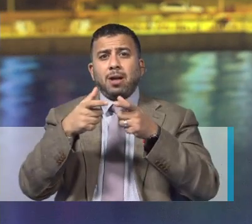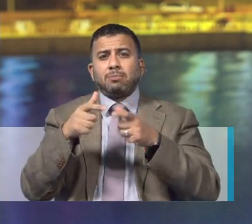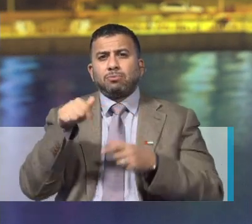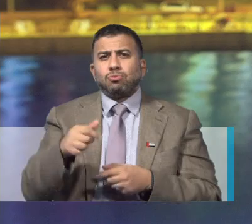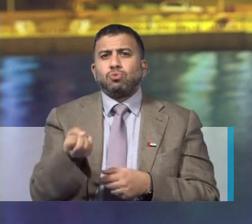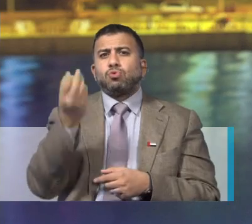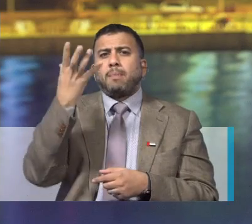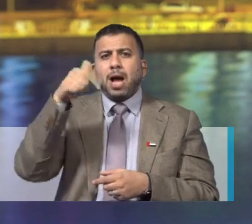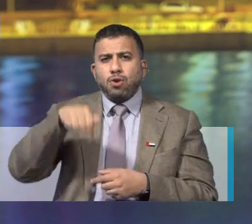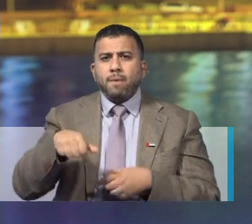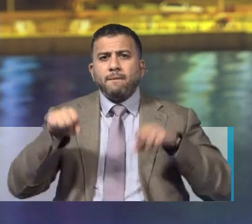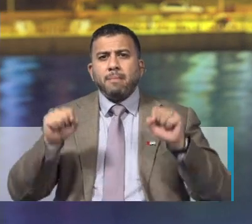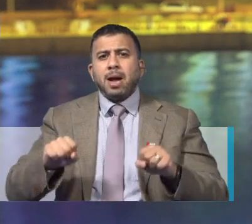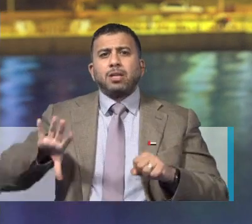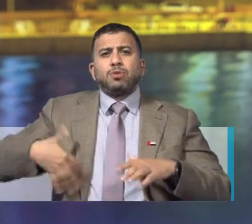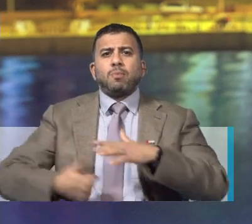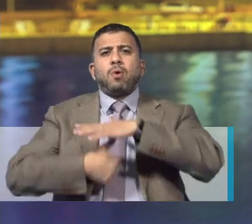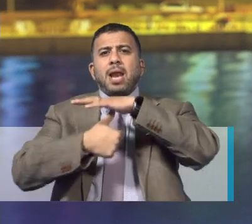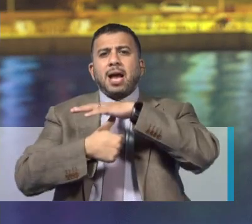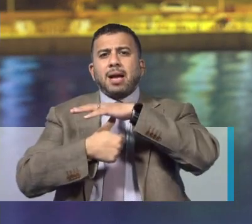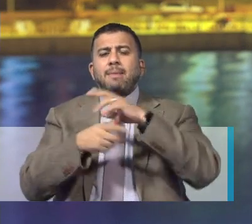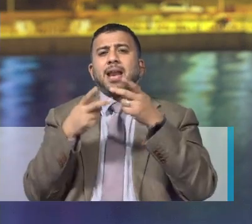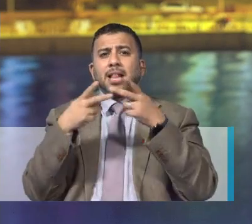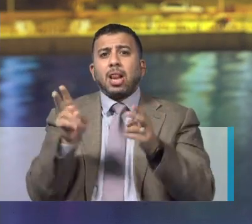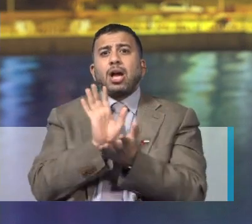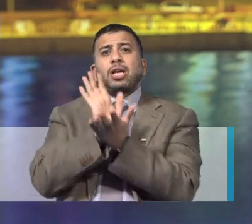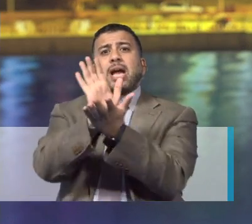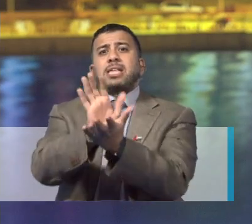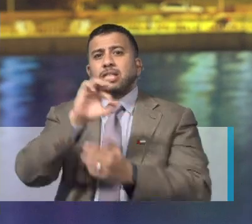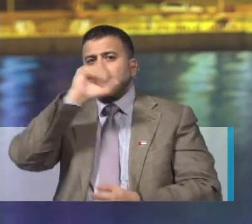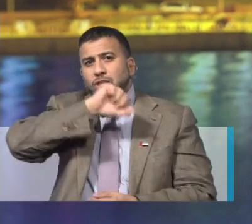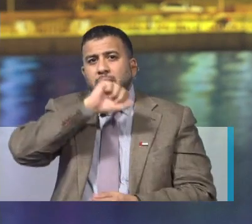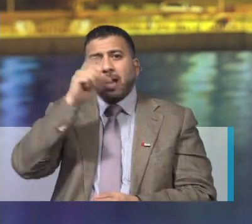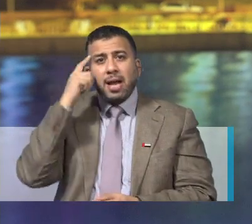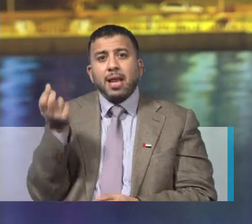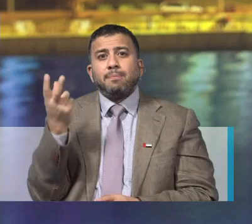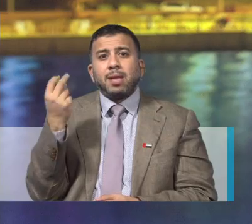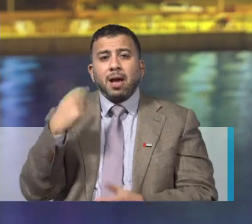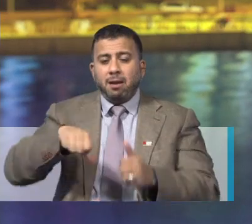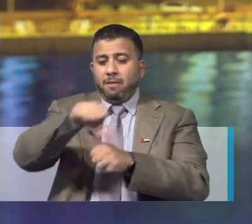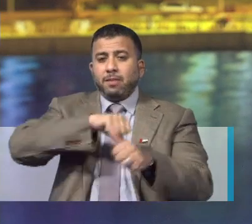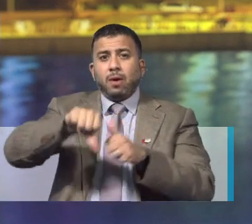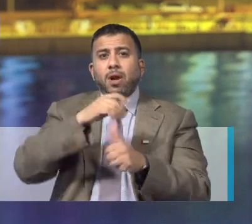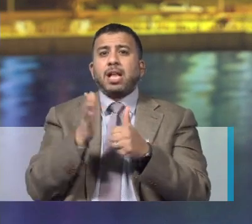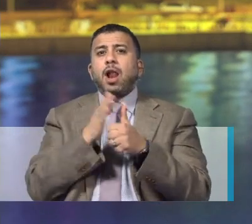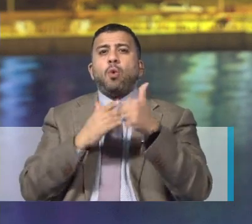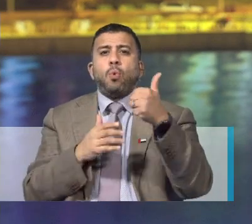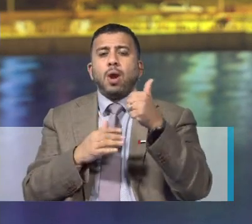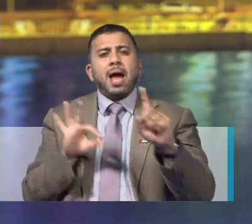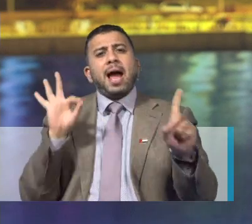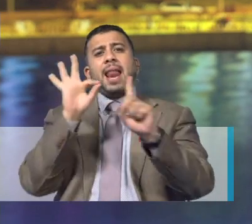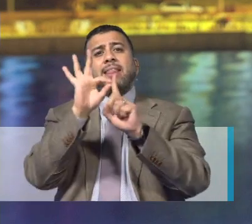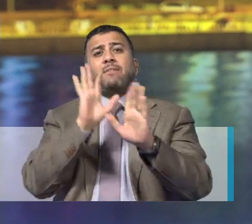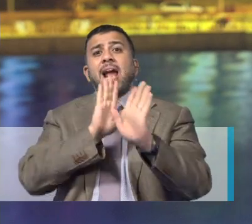اجتماعها الذي عقد صباح اليوم في مكتب سمو الحاكم عن إطلاق جائزة الشارقة للابتكار في دورتها